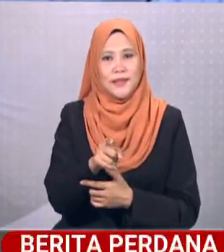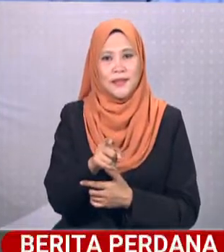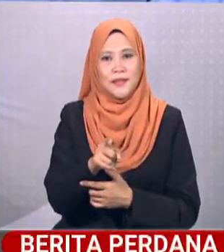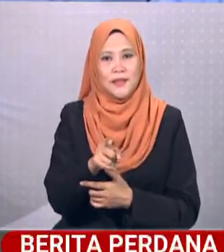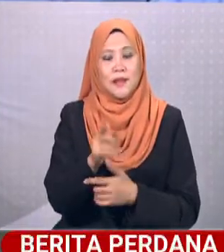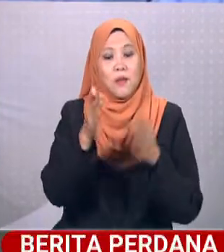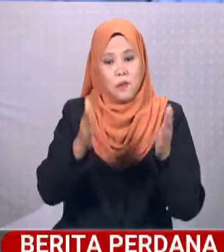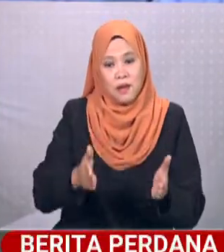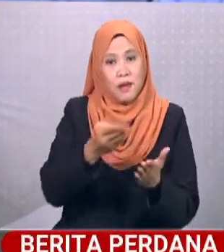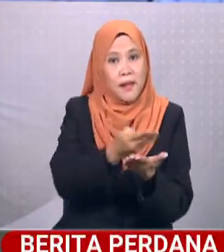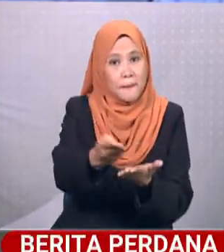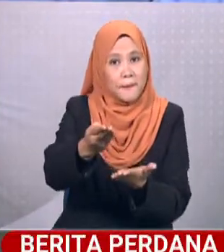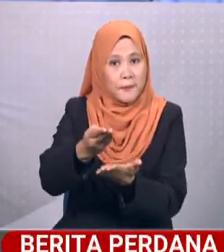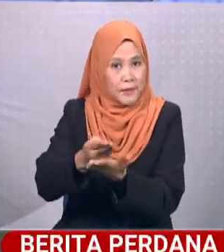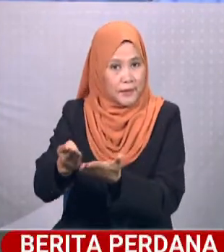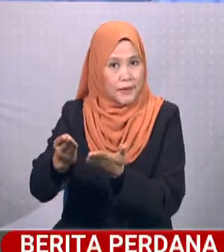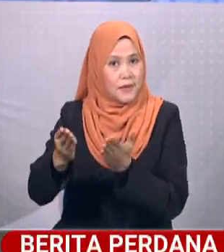setiap pembeli mendapat